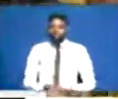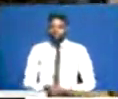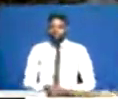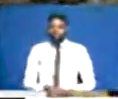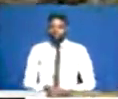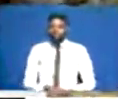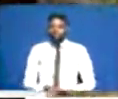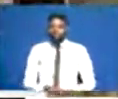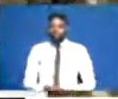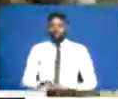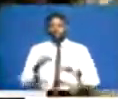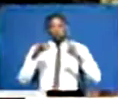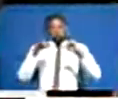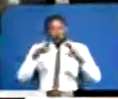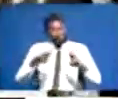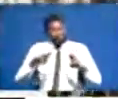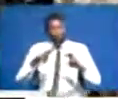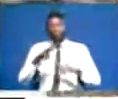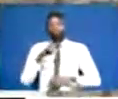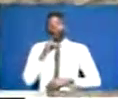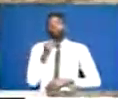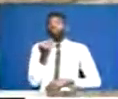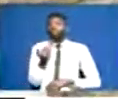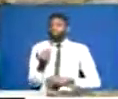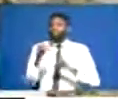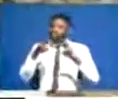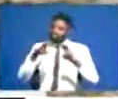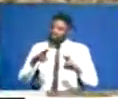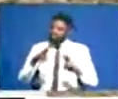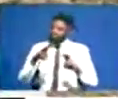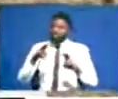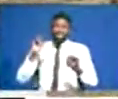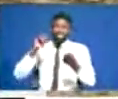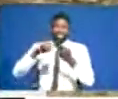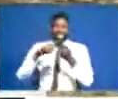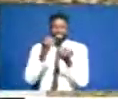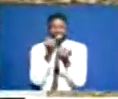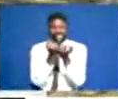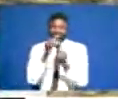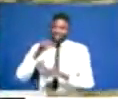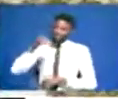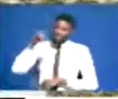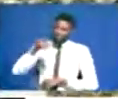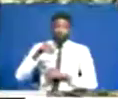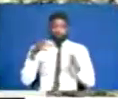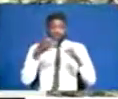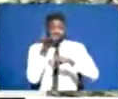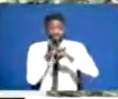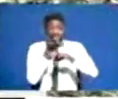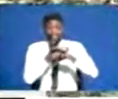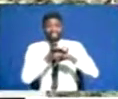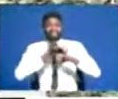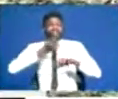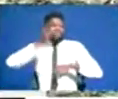A search for the boy will later ensue. However, it was until Saturday morning when miners reporting to work at a nearby quarry